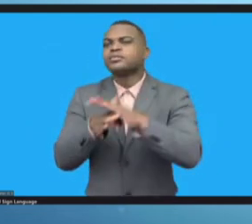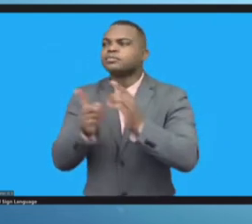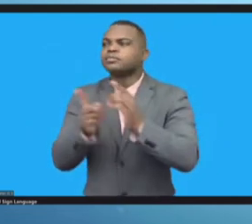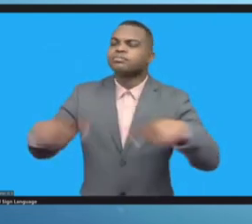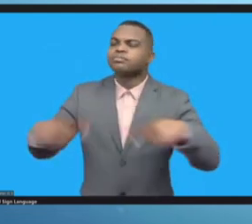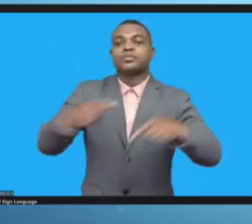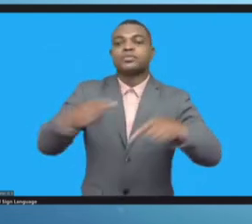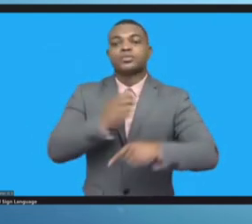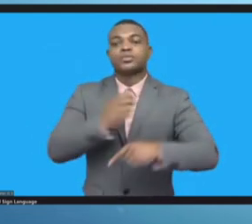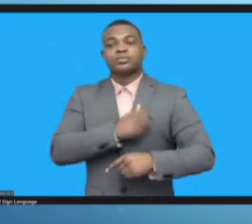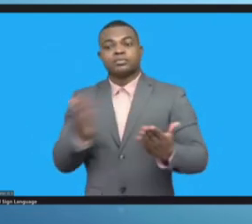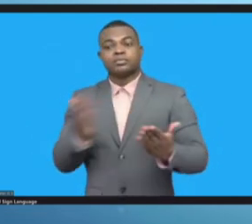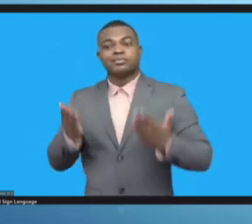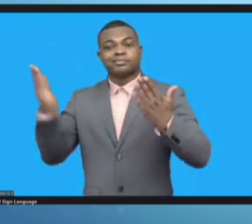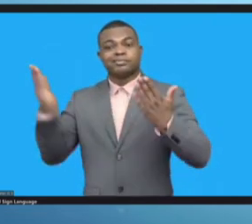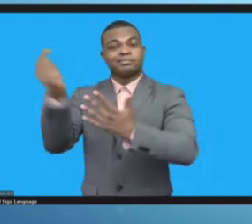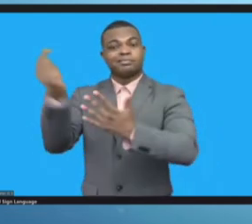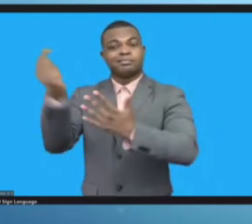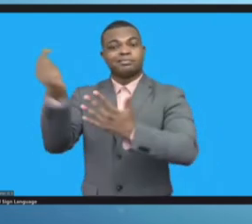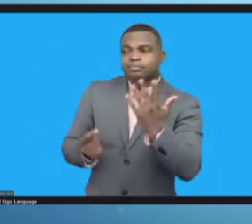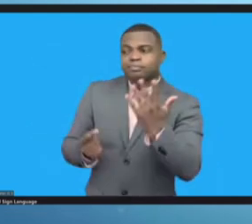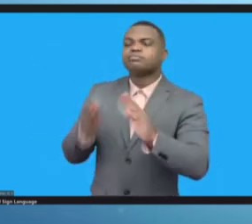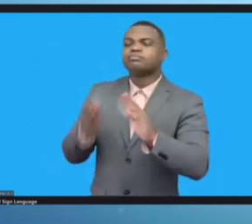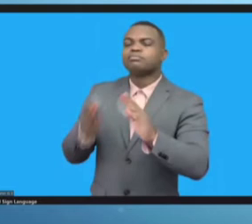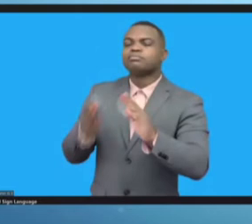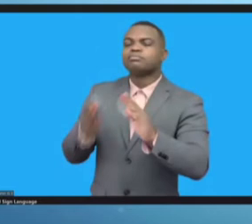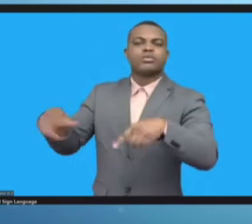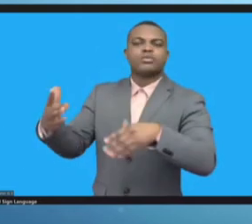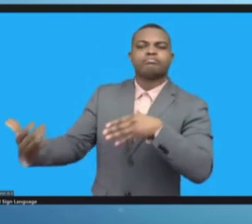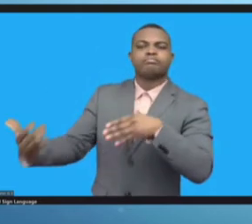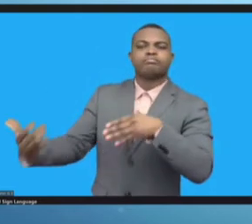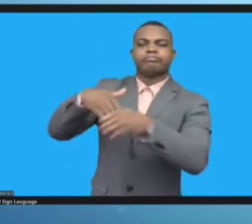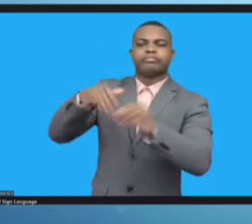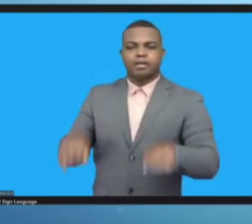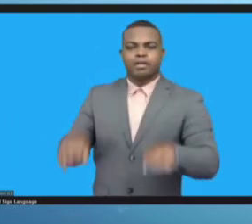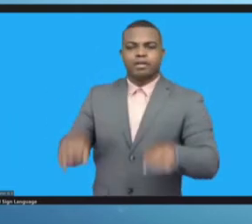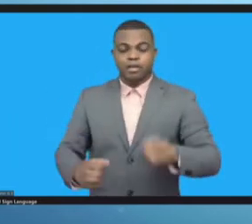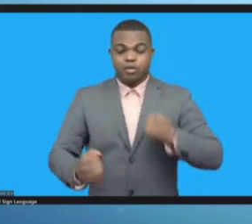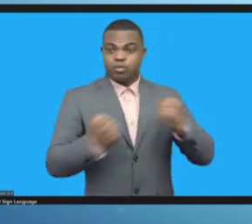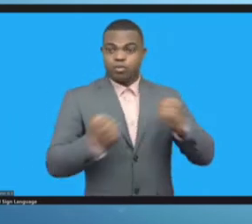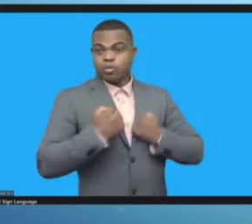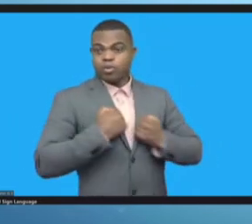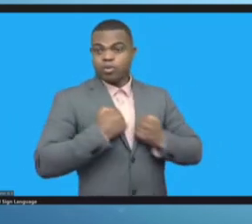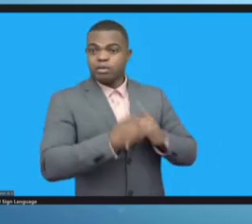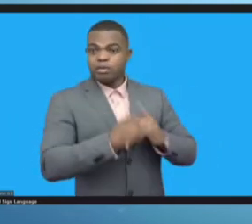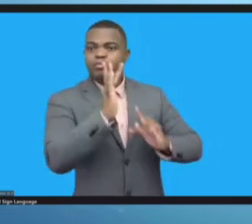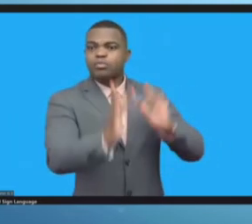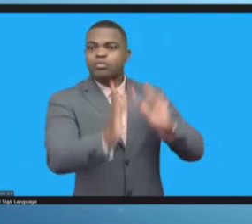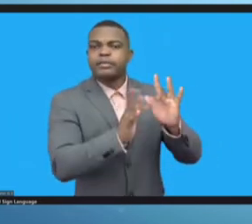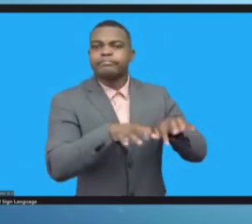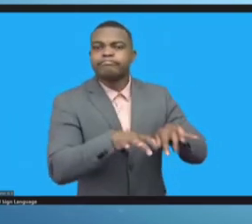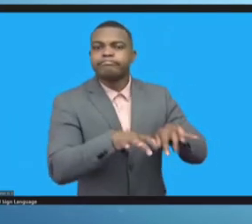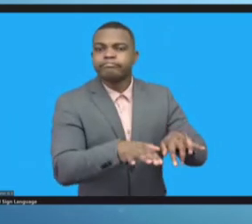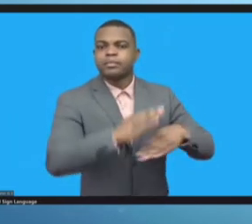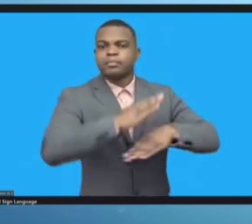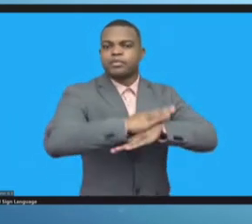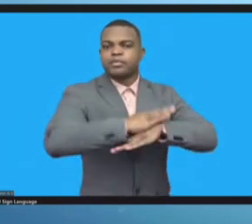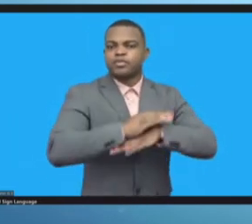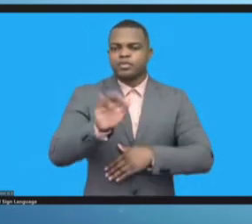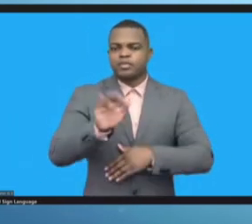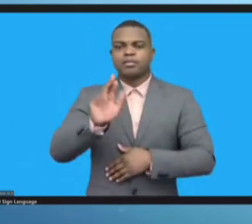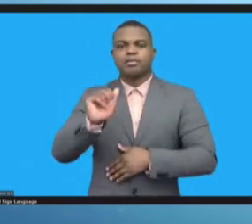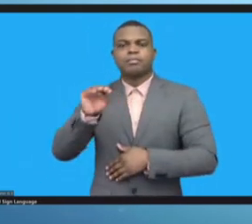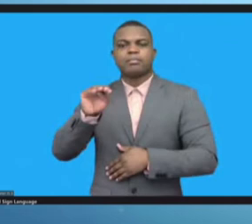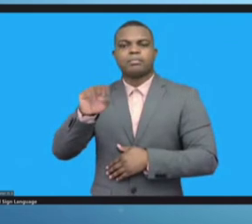Irambo, une plateforme en ligne, sert des milliers de citoyens rwandais et jusque-là compte un grand